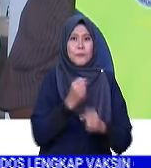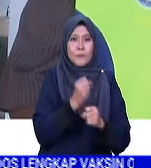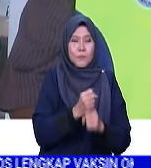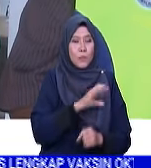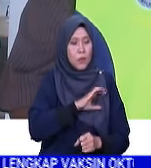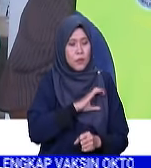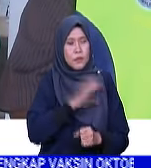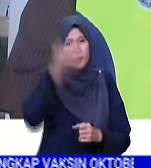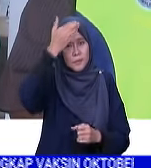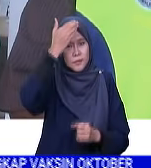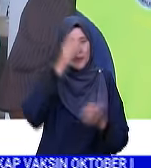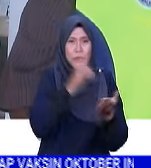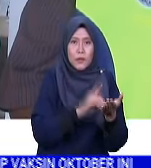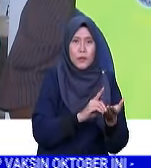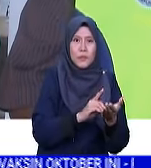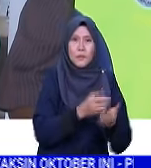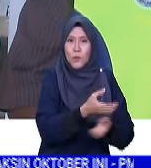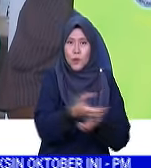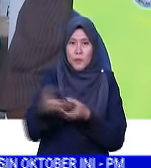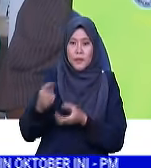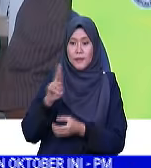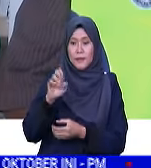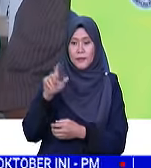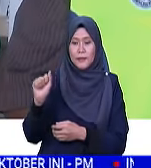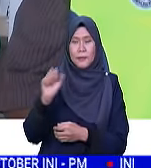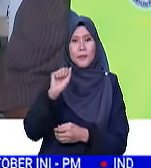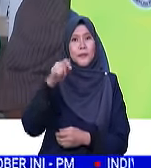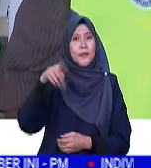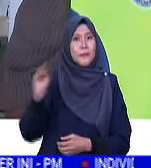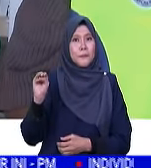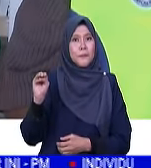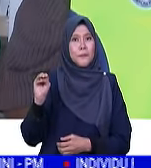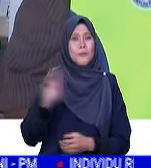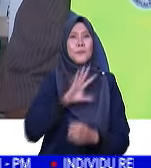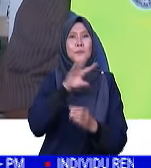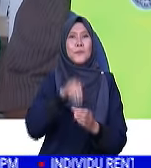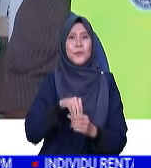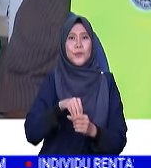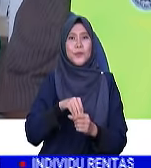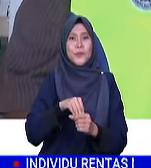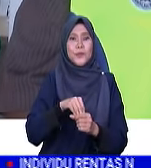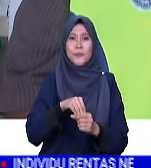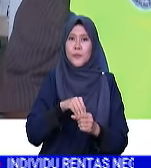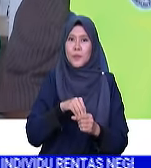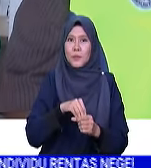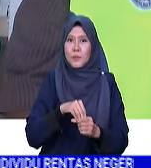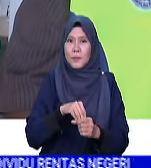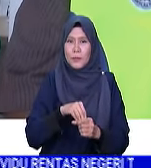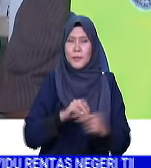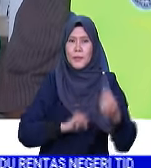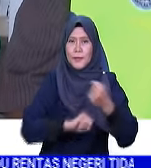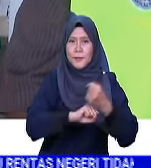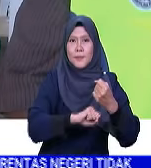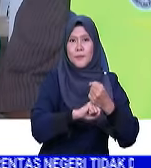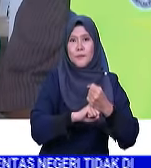polis, kata tentera, bomba, rela, APM termasuklah PKOB yang ditajuk